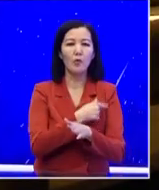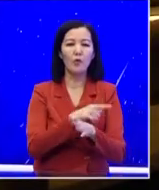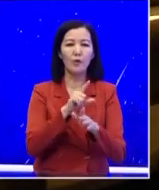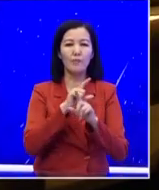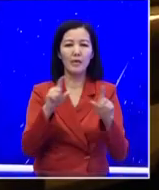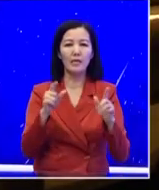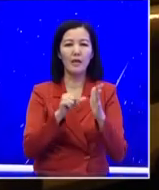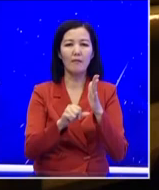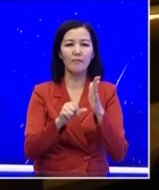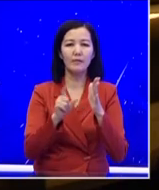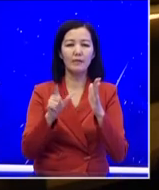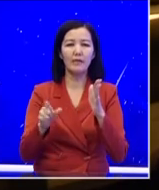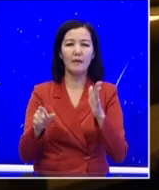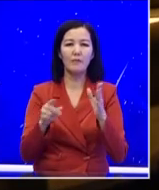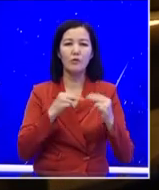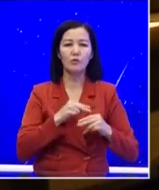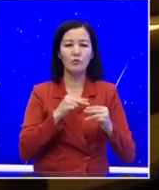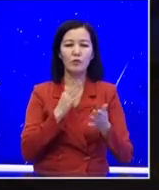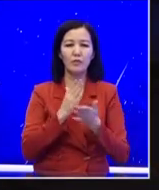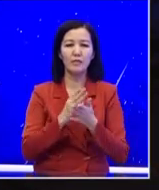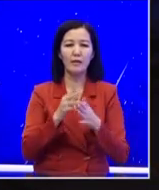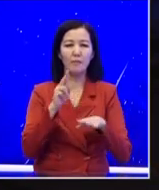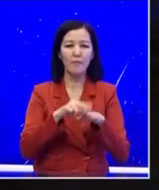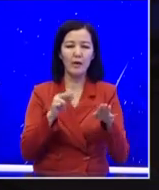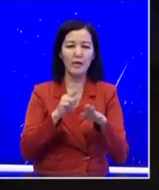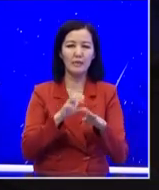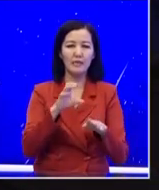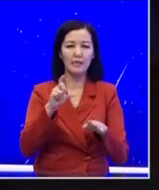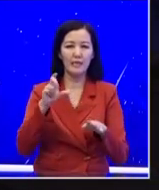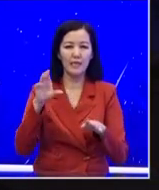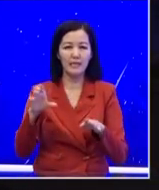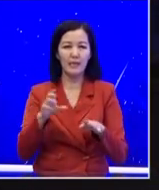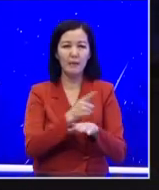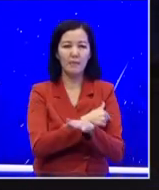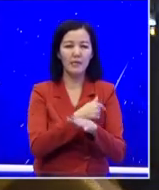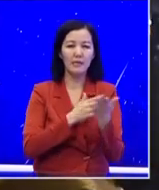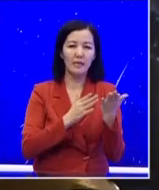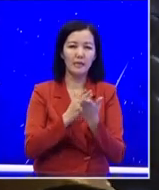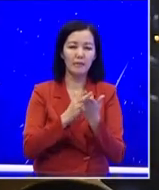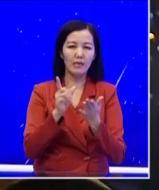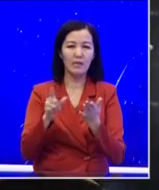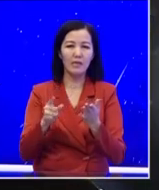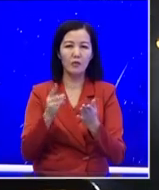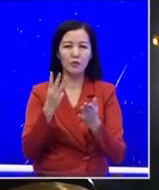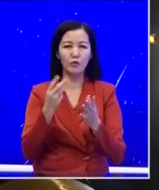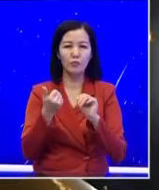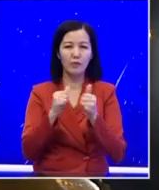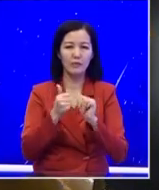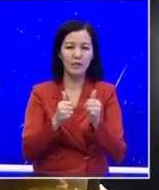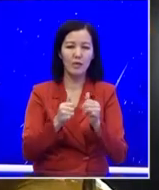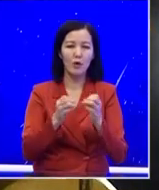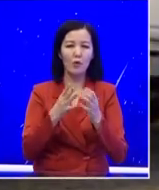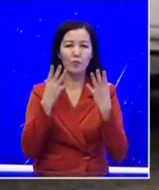бекеттерде 60-тан аса маман жұмылдырылған. Қатарында полиция, СЭС және медицина қызметкерлері бар. Олар күніне 3 мезгіл